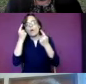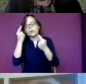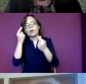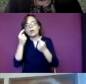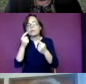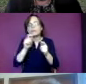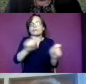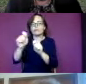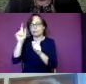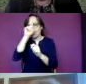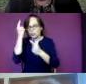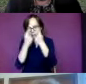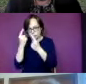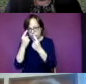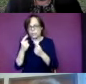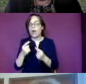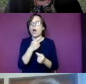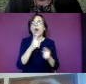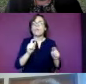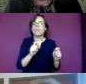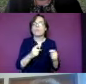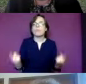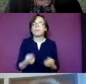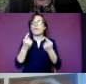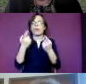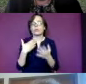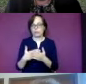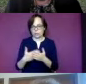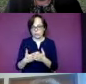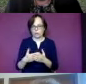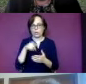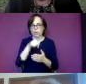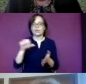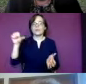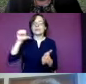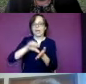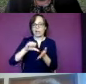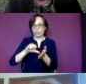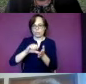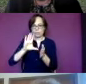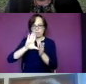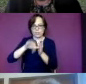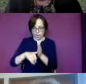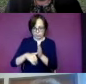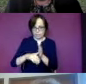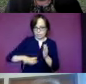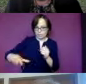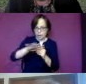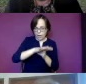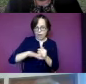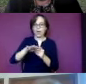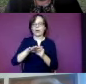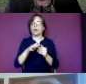zaproponowaliśmy park rozrywki w centrum miasta na błoniach Stadionu Narodowego, ale nie taki park